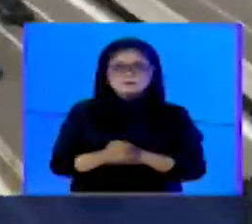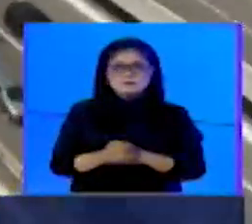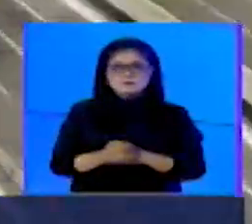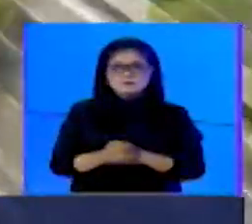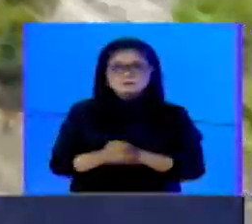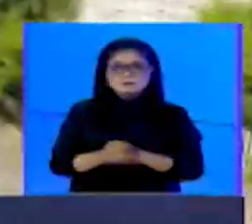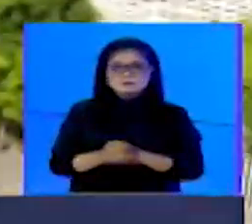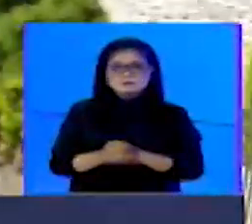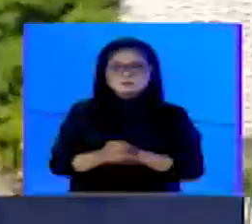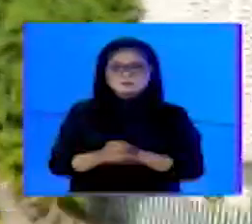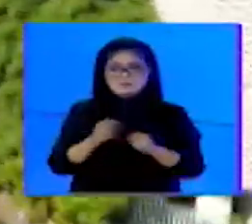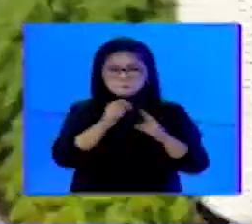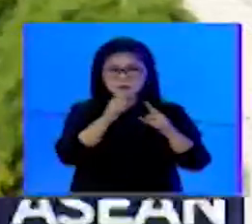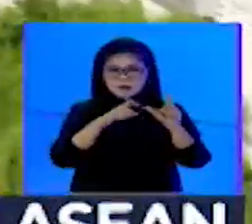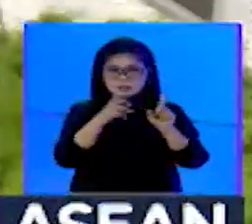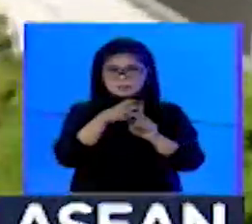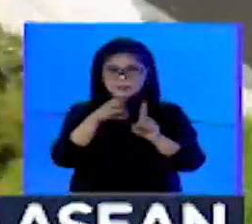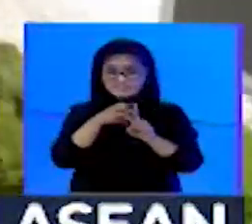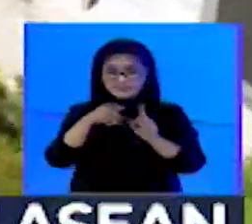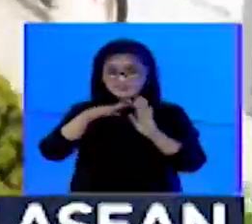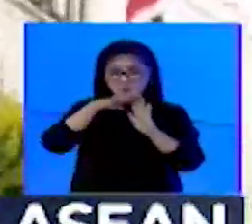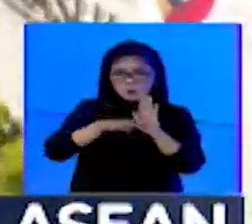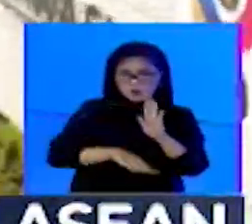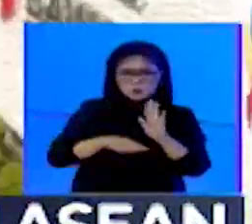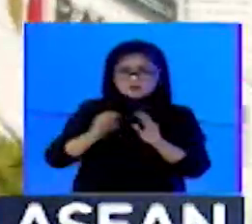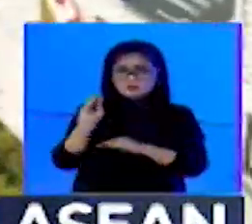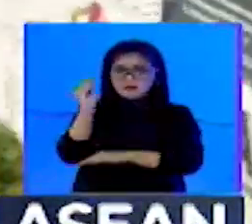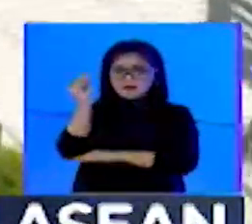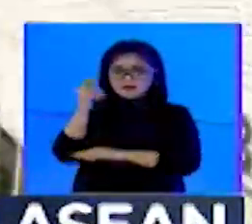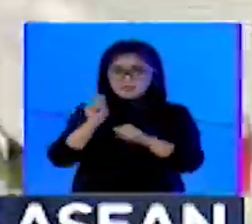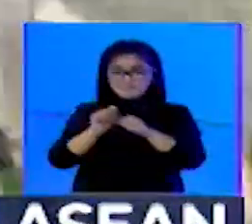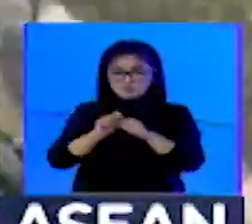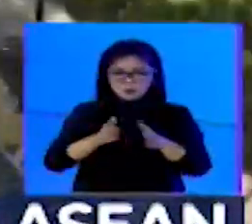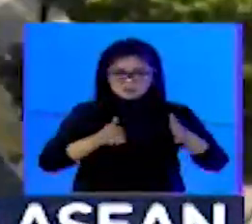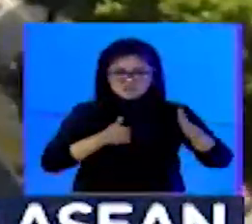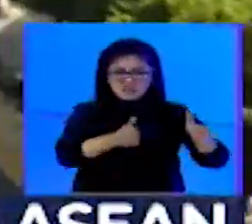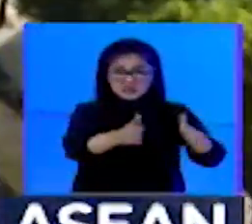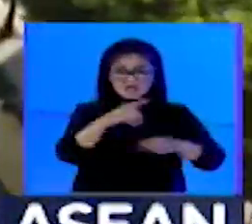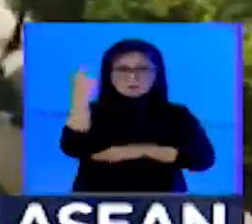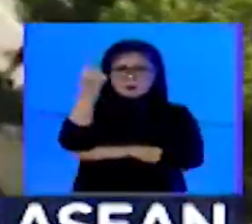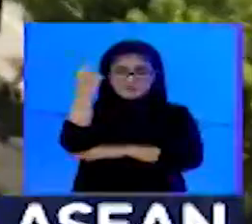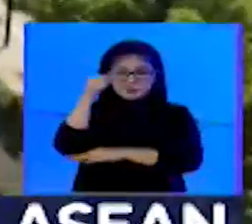Pelonggaran pembatasan sosial berskala besar PSBB di Jakarta membuat ruas jalan Jakarta kembali ramai.